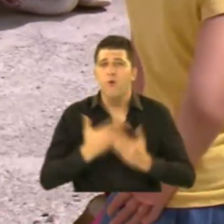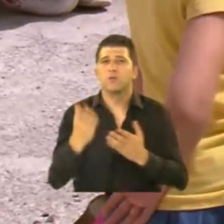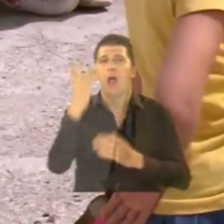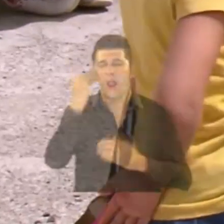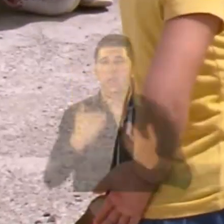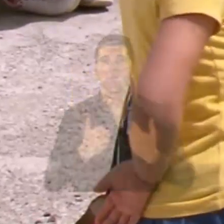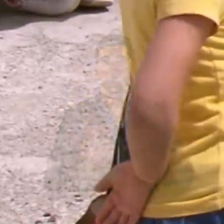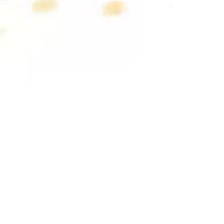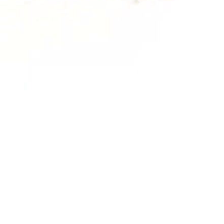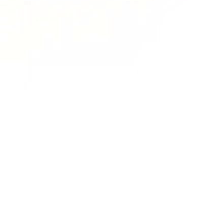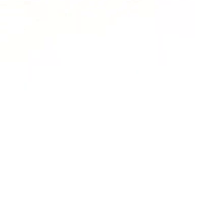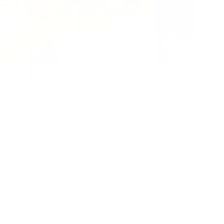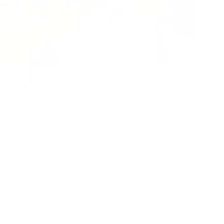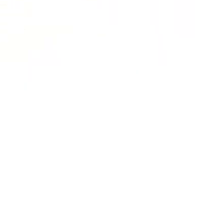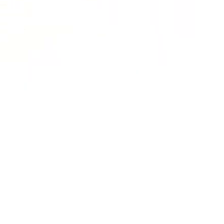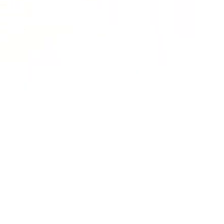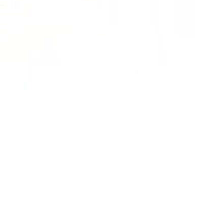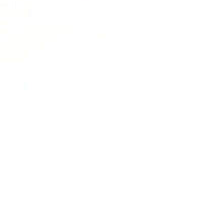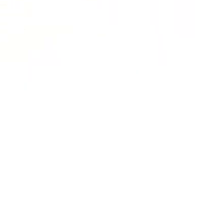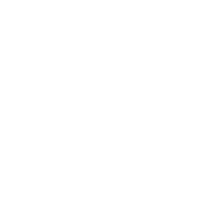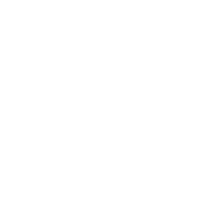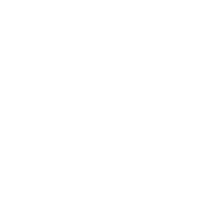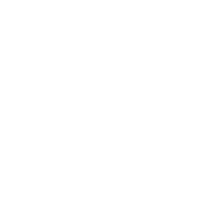Okulu çok seviyorsun.